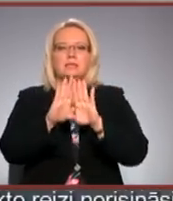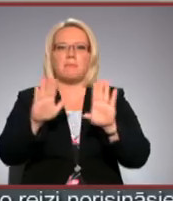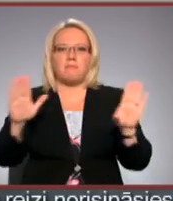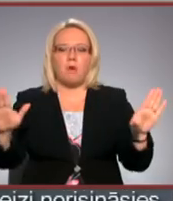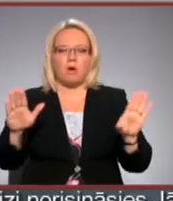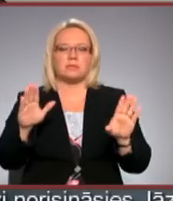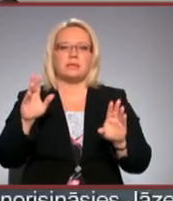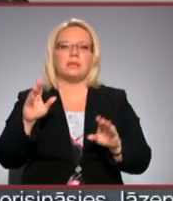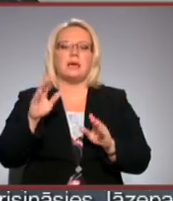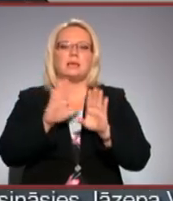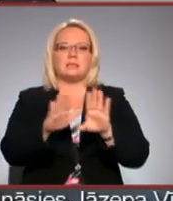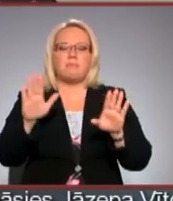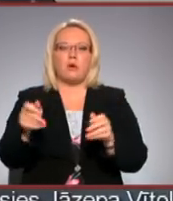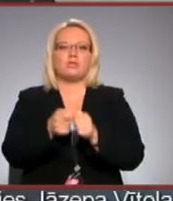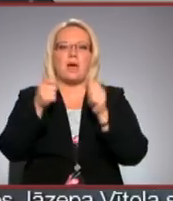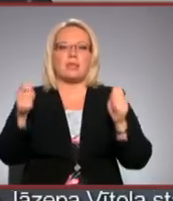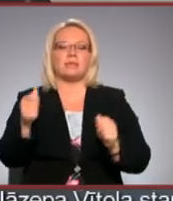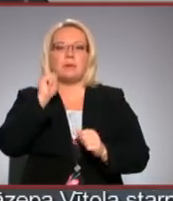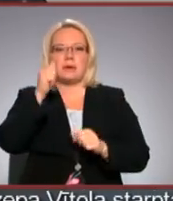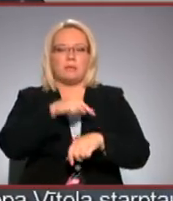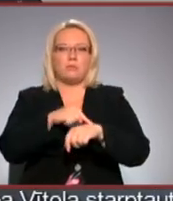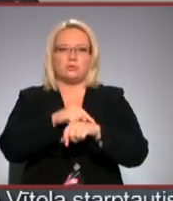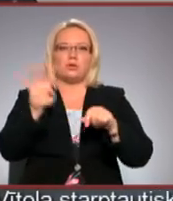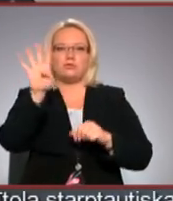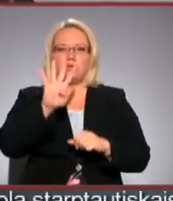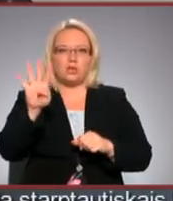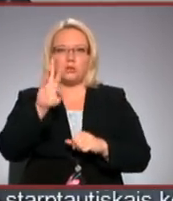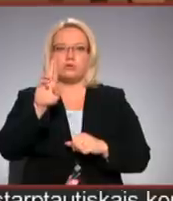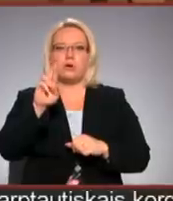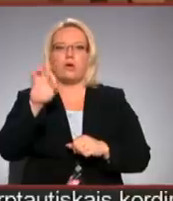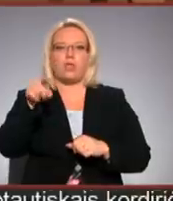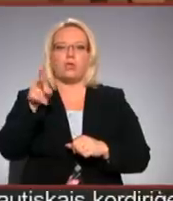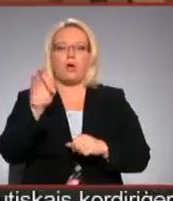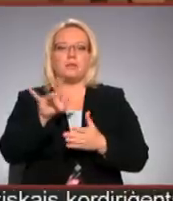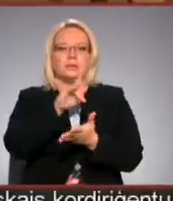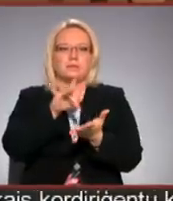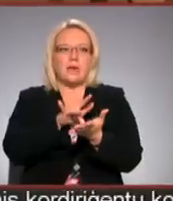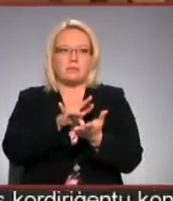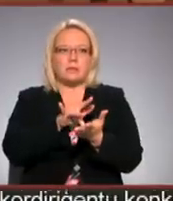Landscape. Simpoziju atklāsim rīt, pulksten 16.00 Rotko centrā.